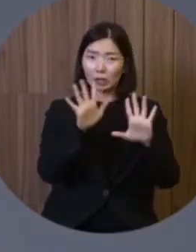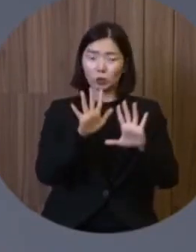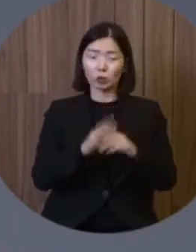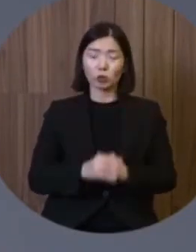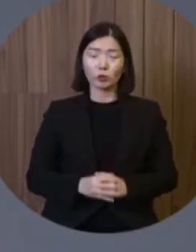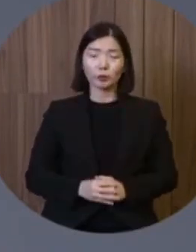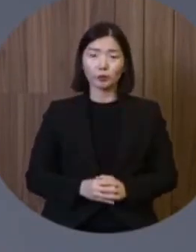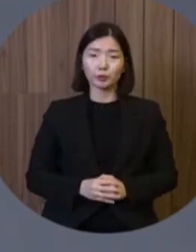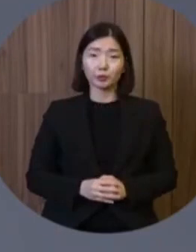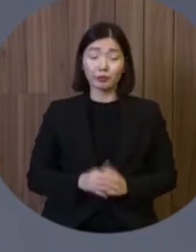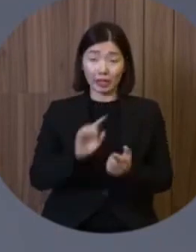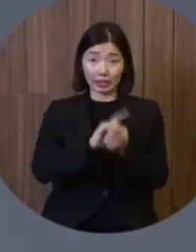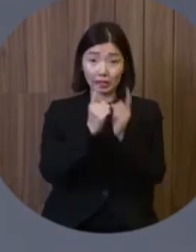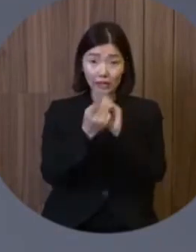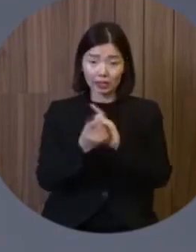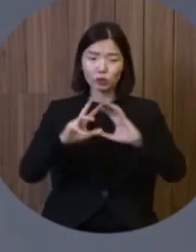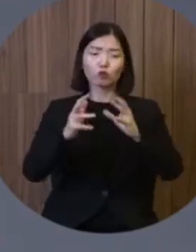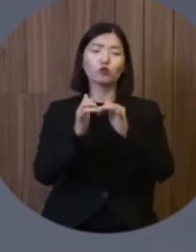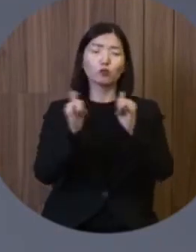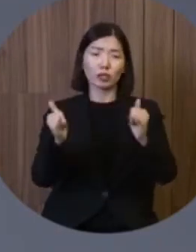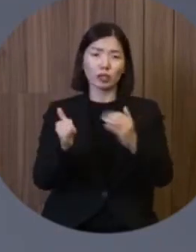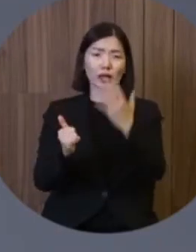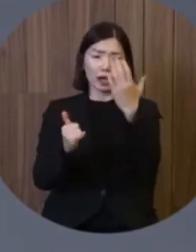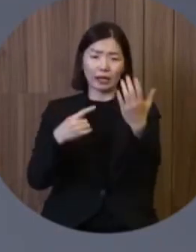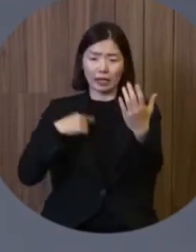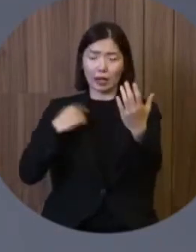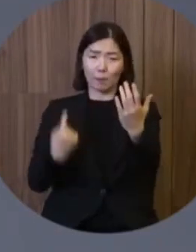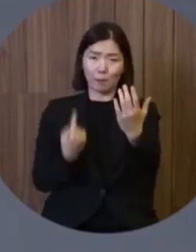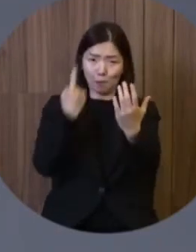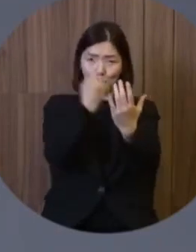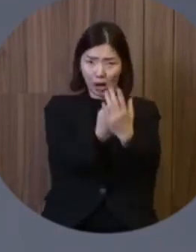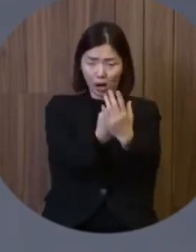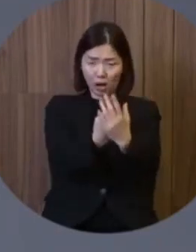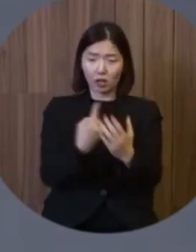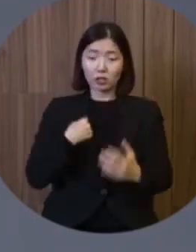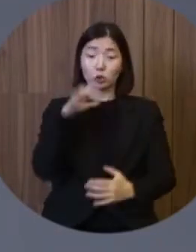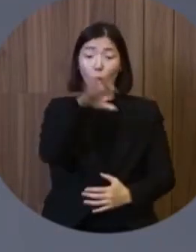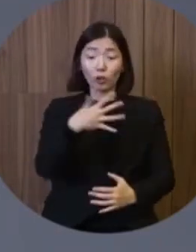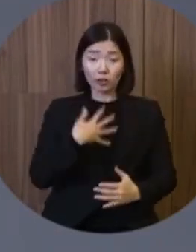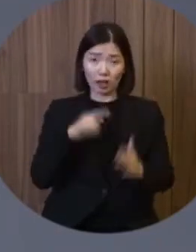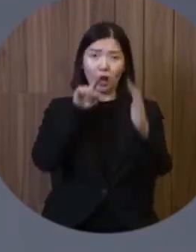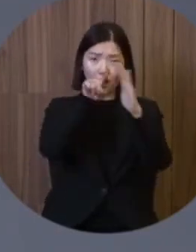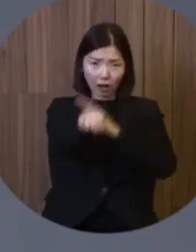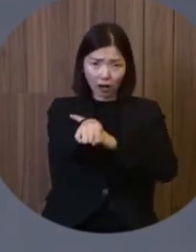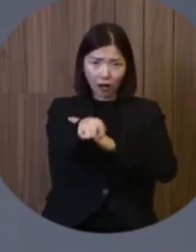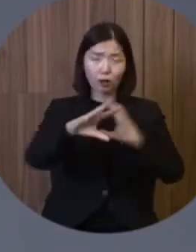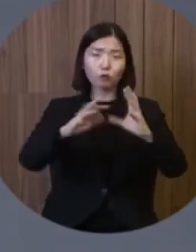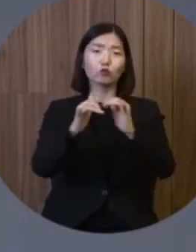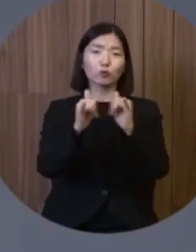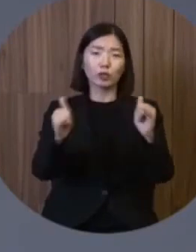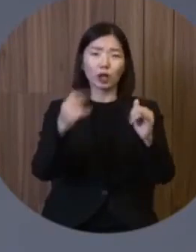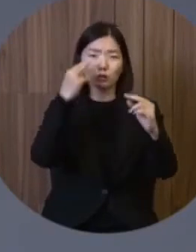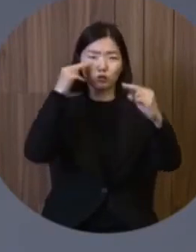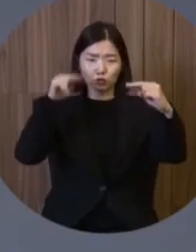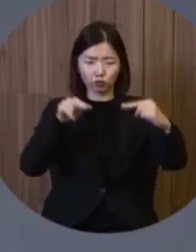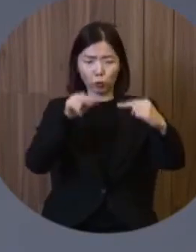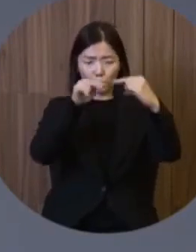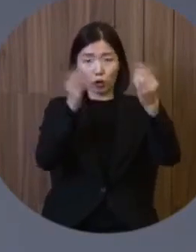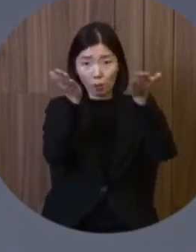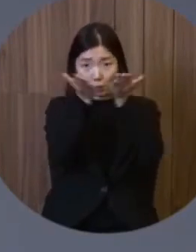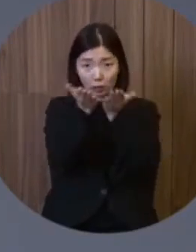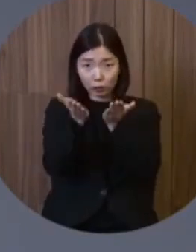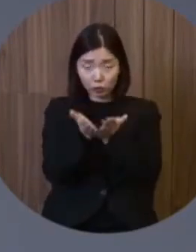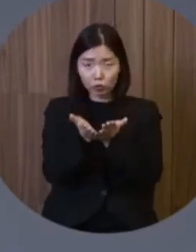뛰어내립시다. 대신 국민 속으로, 현장 속으로 뛰어들어갑시다. 국민과